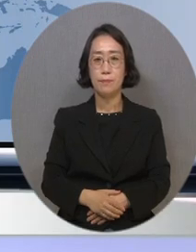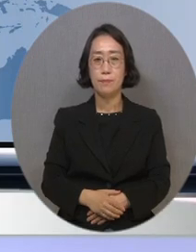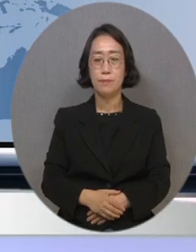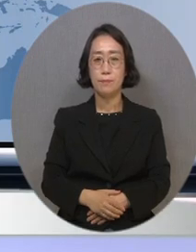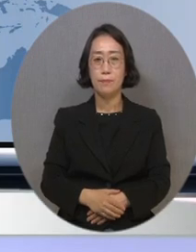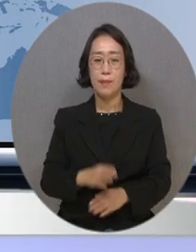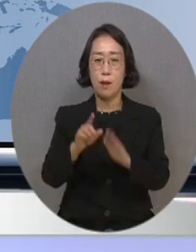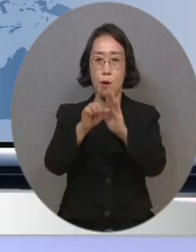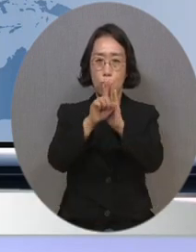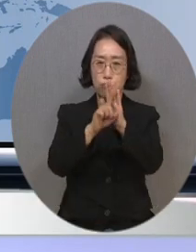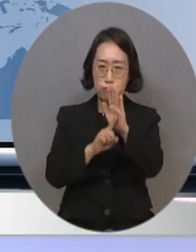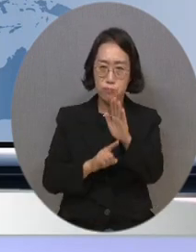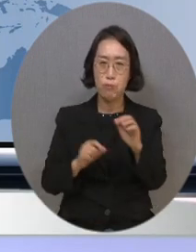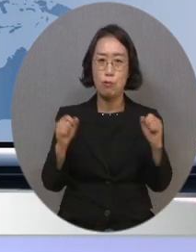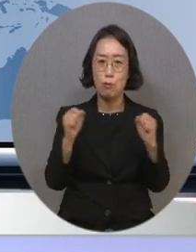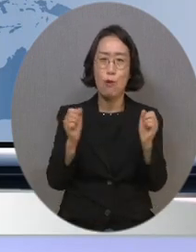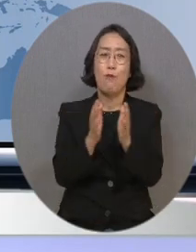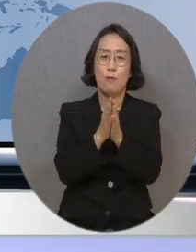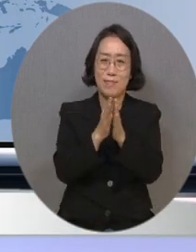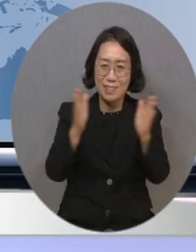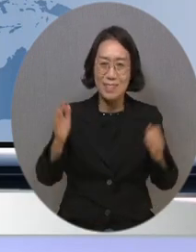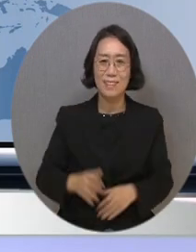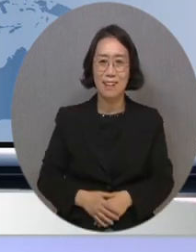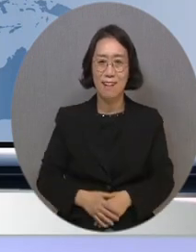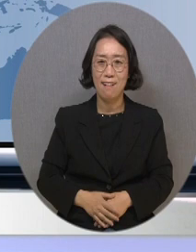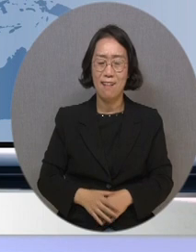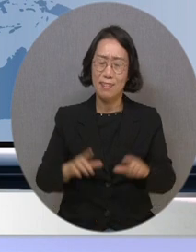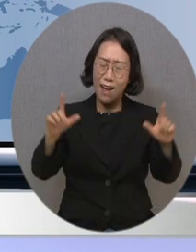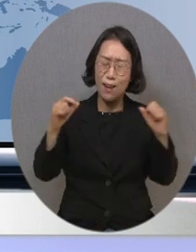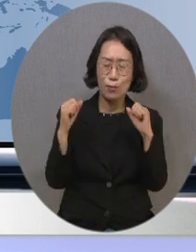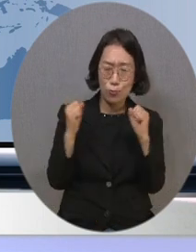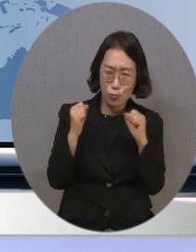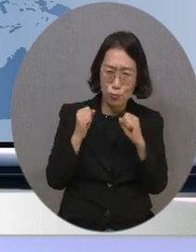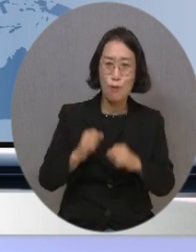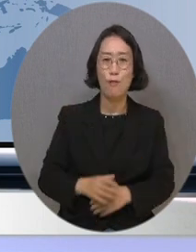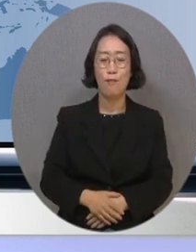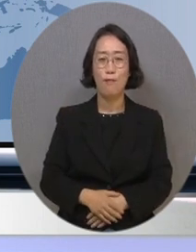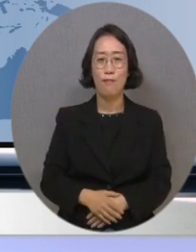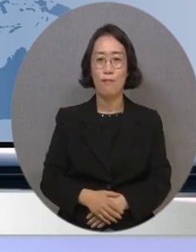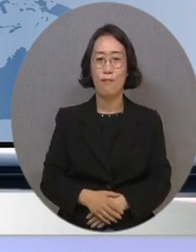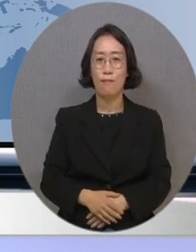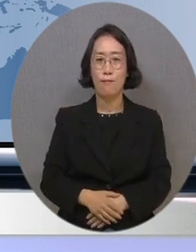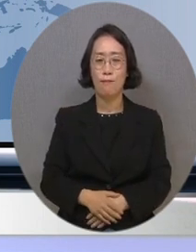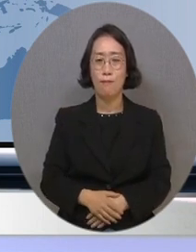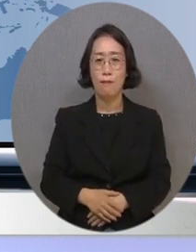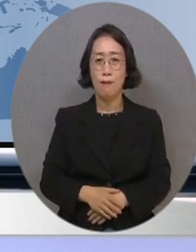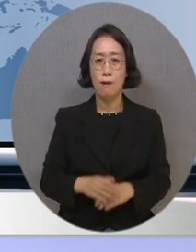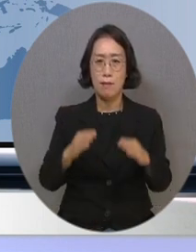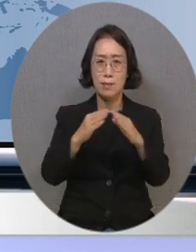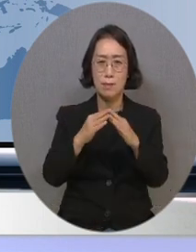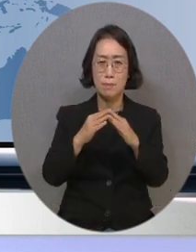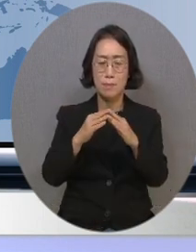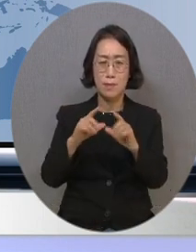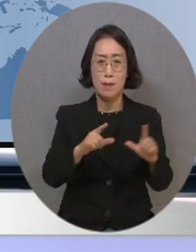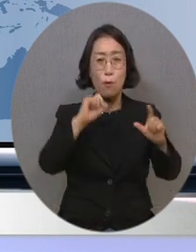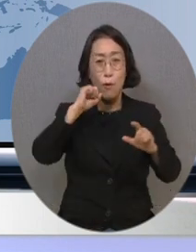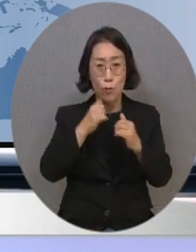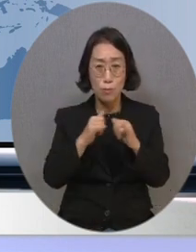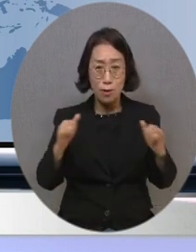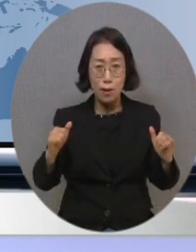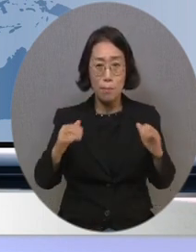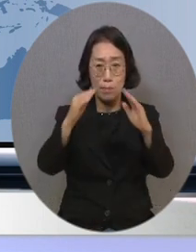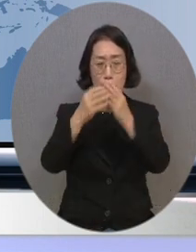본격적인 겨울이 시작되면서 급격히 날씨가 추워졌습니다 취약계층에게 난방비 부담은